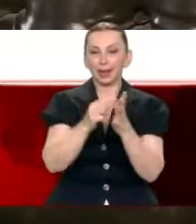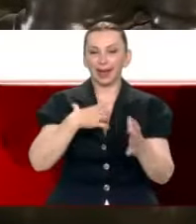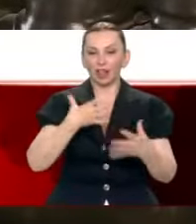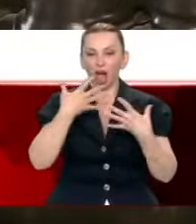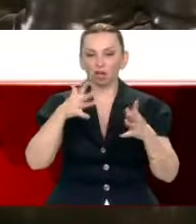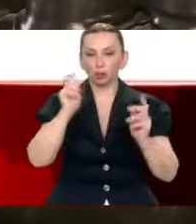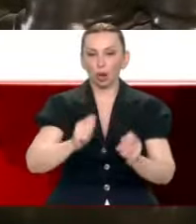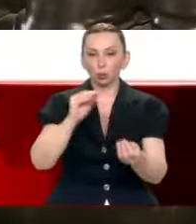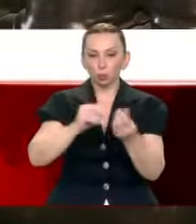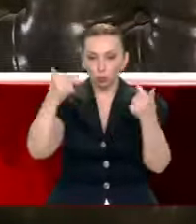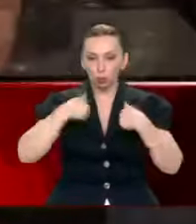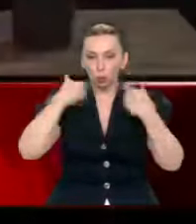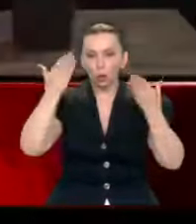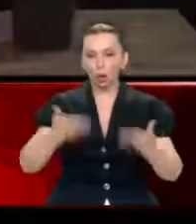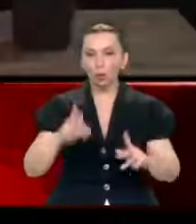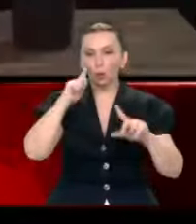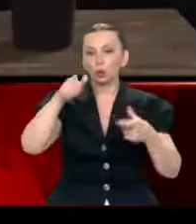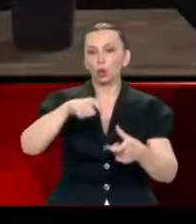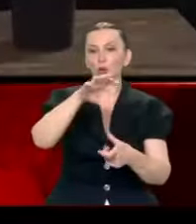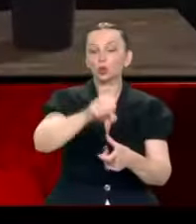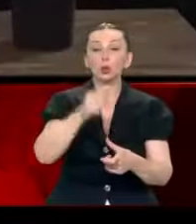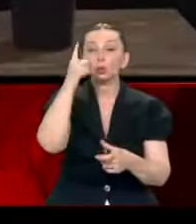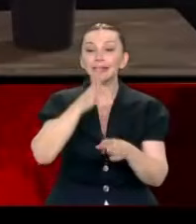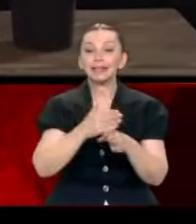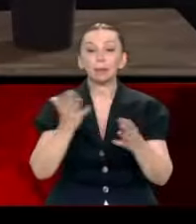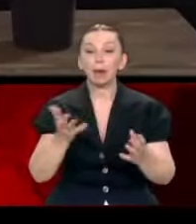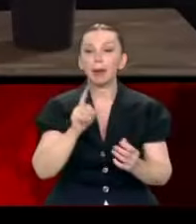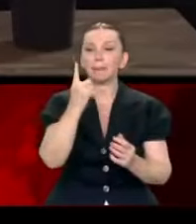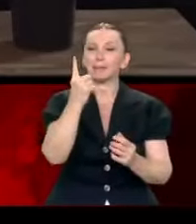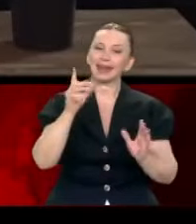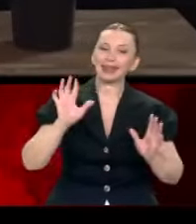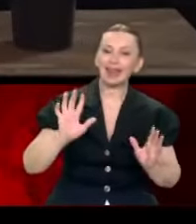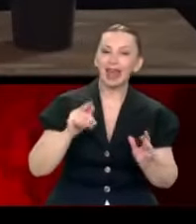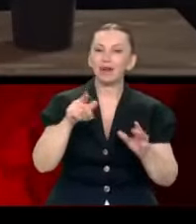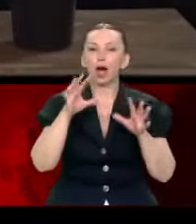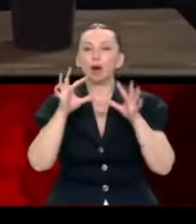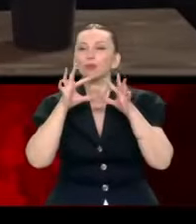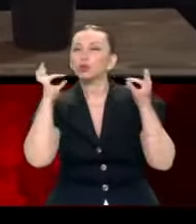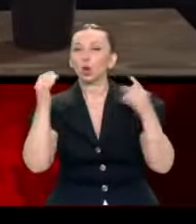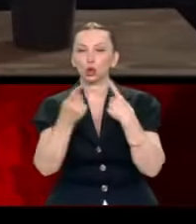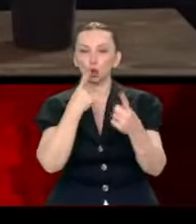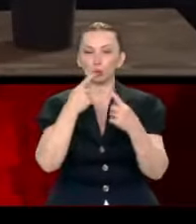açıklama yaptı, suçlamaları reddetti. Gözaltına alınmamın sebebi sadece bir kez motivasyon konuşmacısı olarak